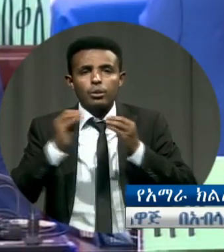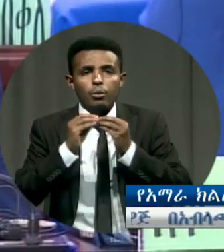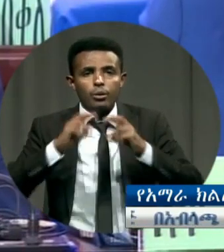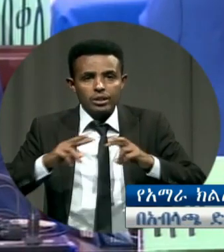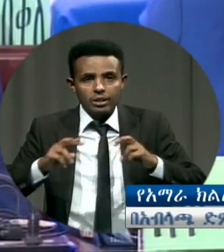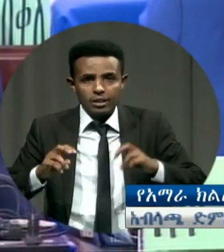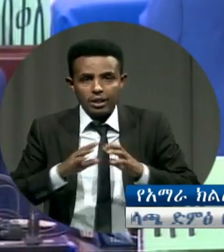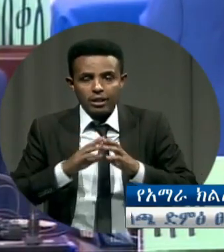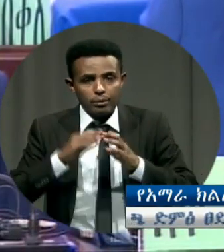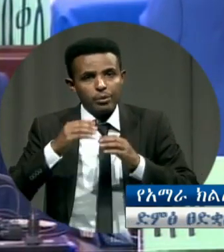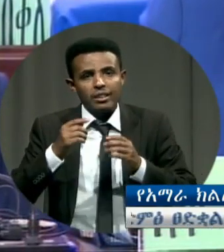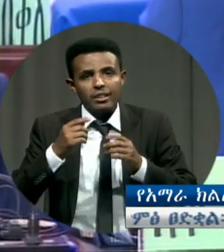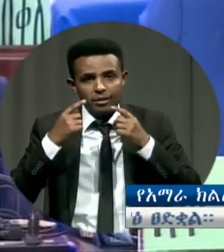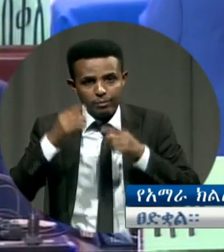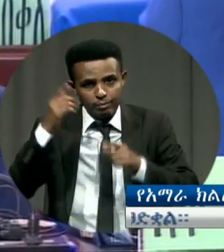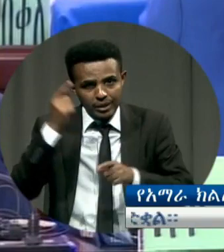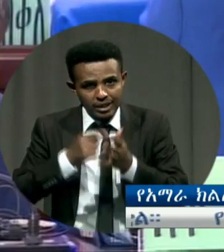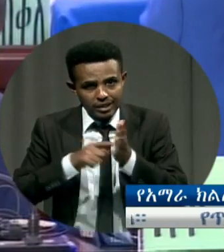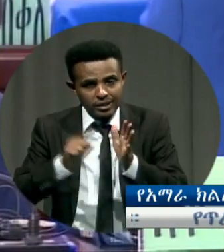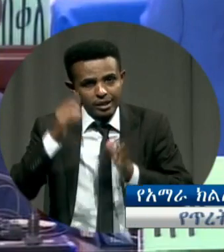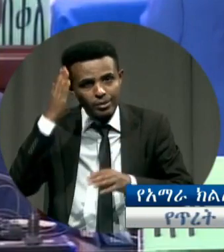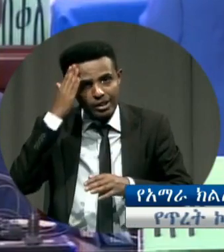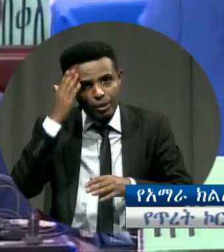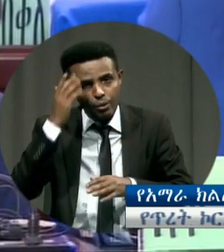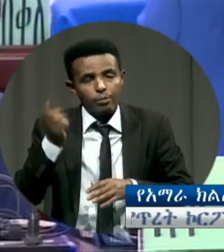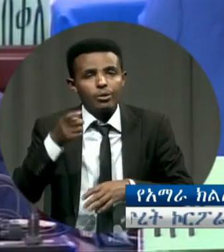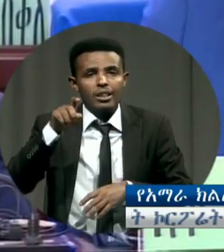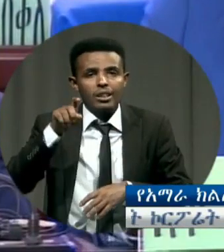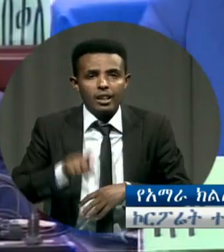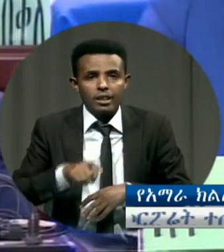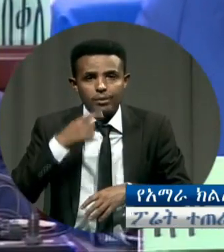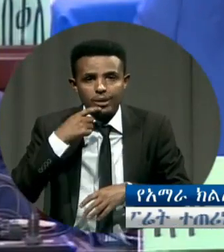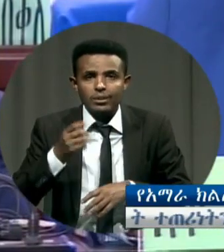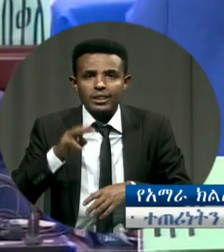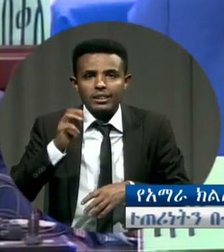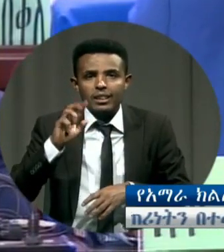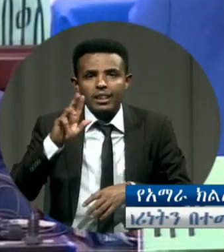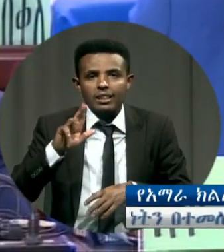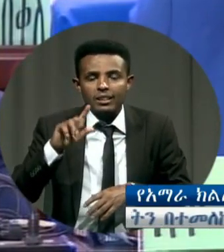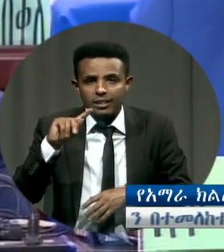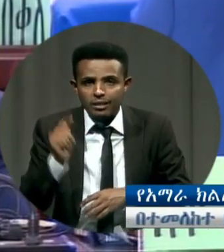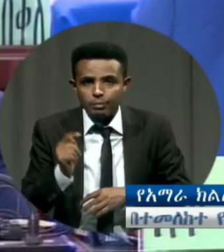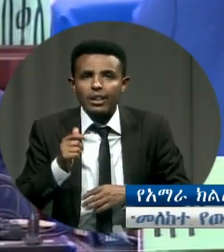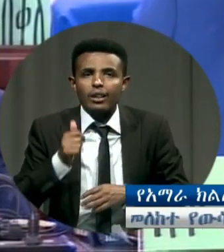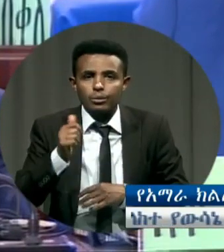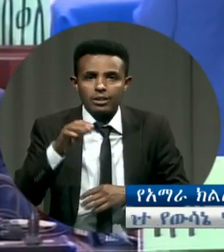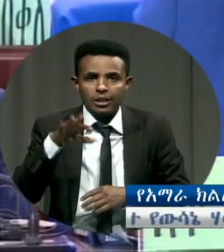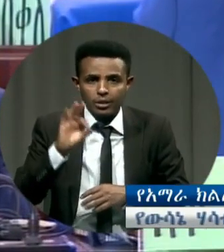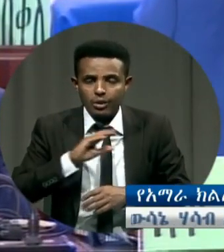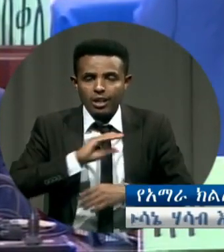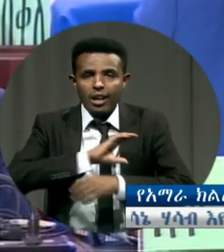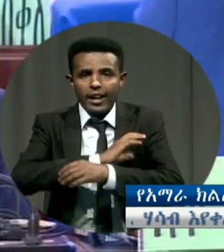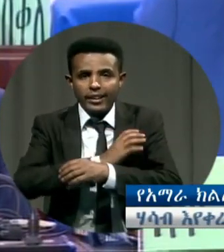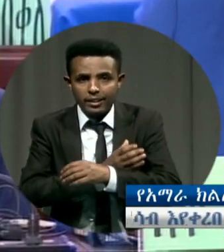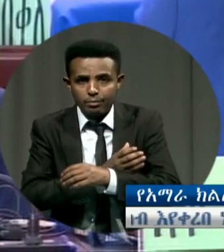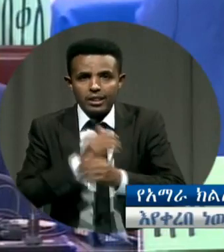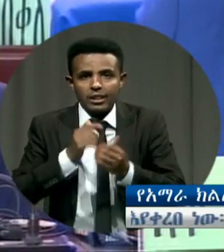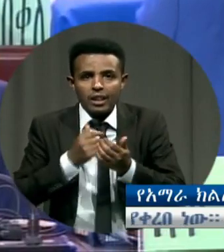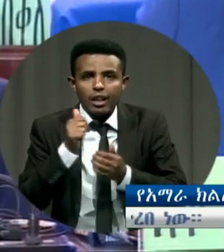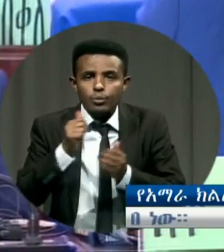ተደርጎ በይፋ የሚታወቅና በግልጽ መሆን አለበት ተብሎ ጥረት የራሱን ያገኘውና የገነበውን አቅም ከራሱ